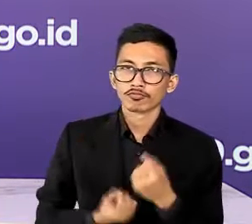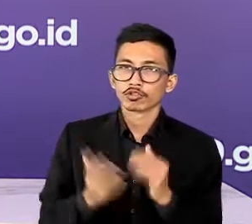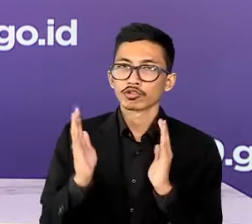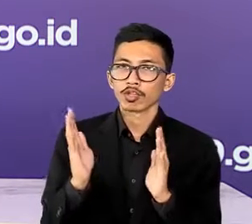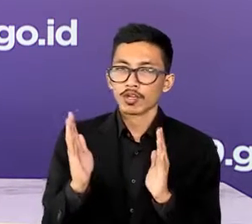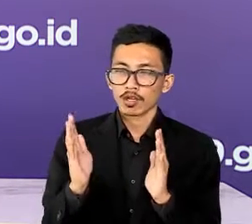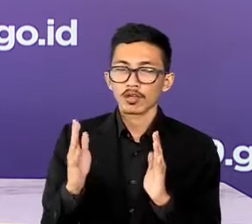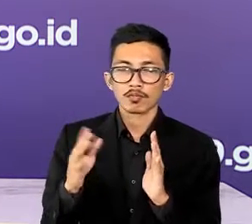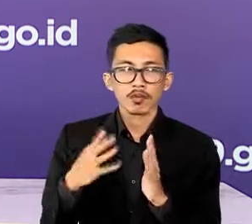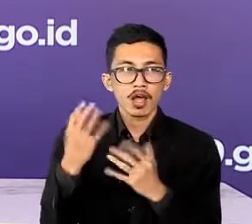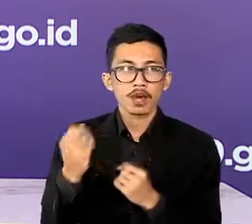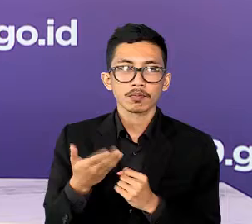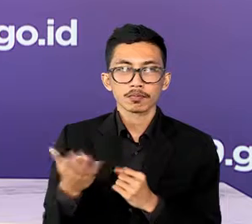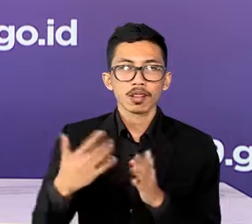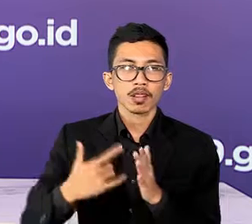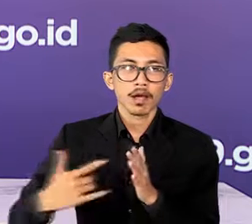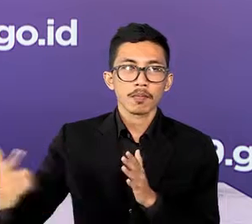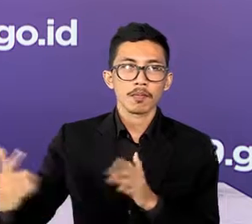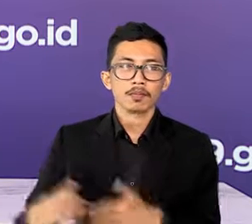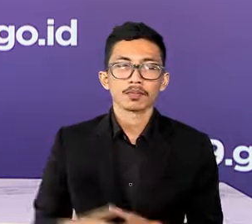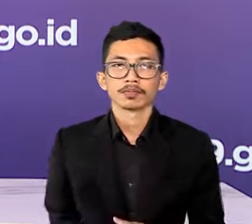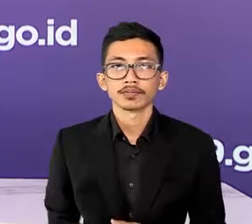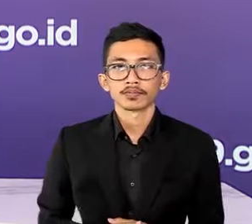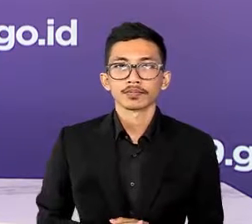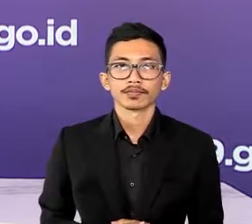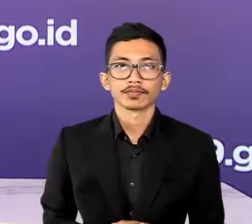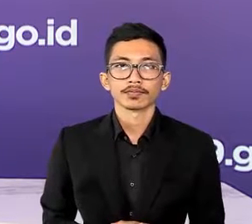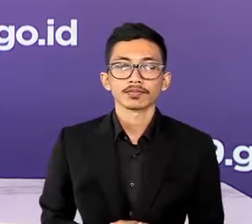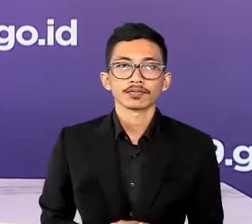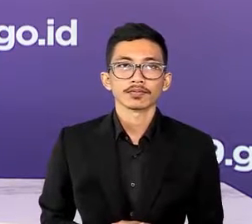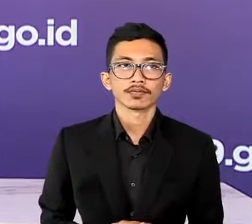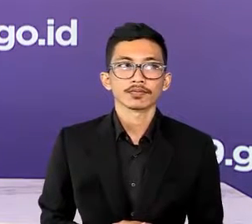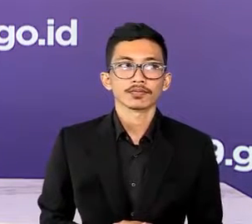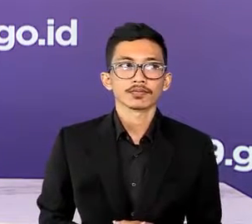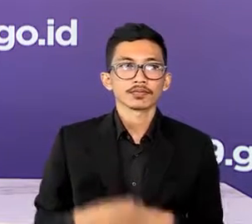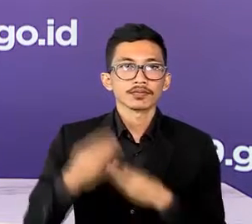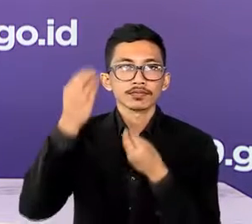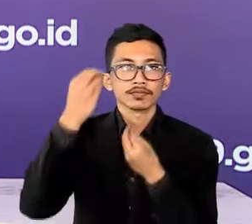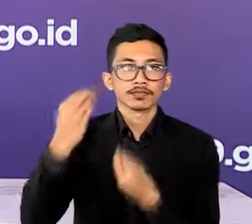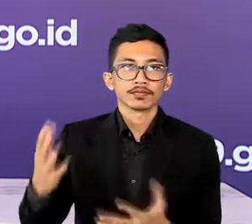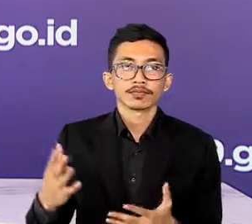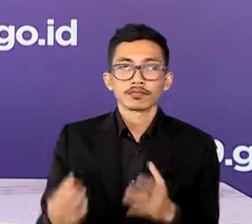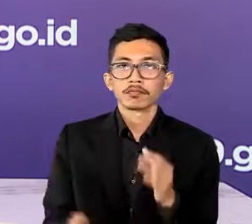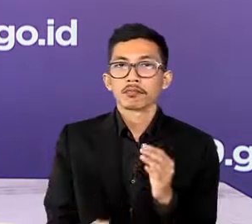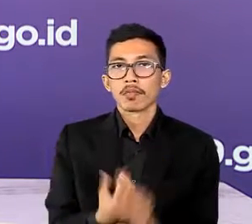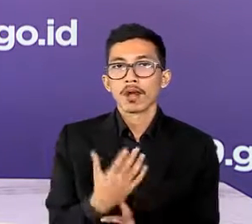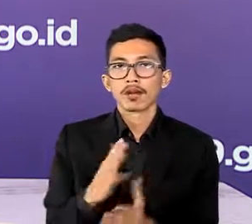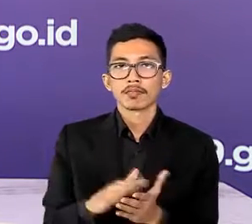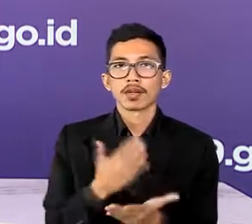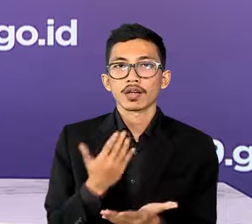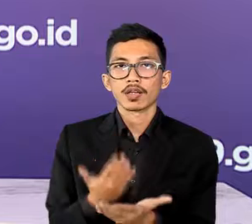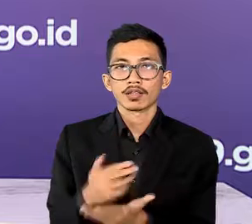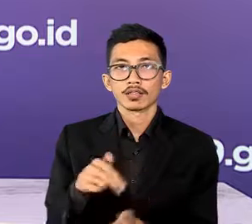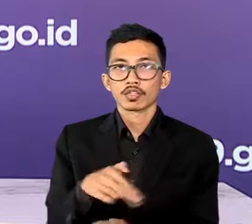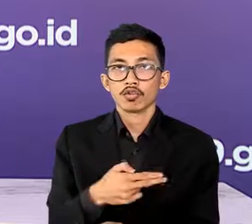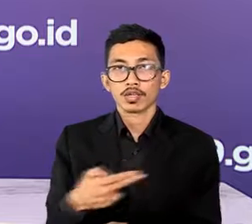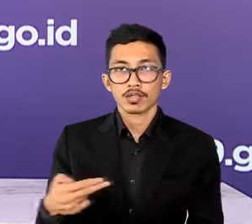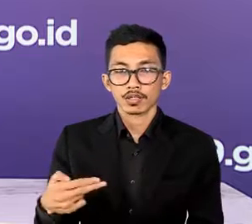harap terus konsisten Hai selanjutnya saya akan menyampaikan perkembangan kematian akibat ov 19 di